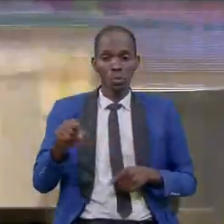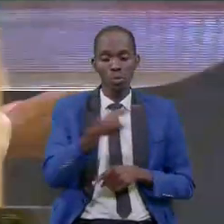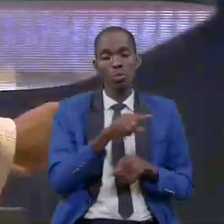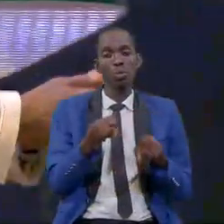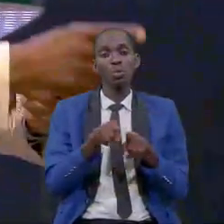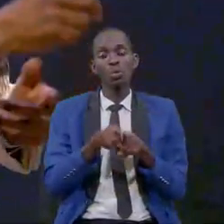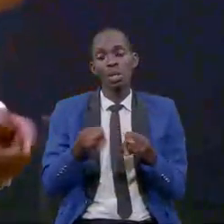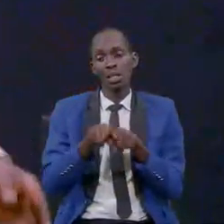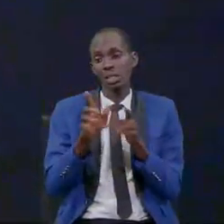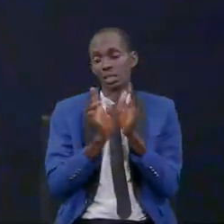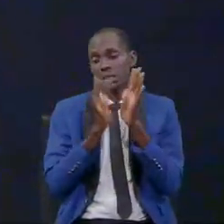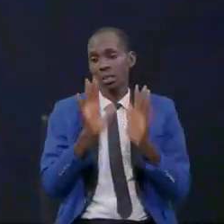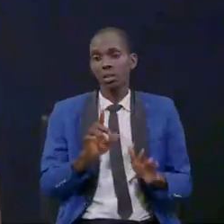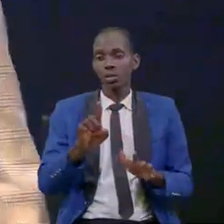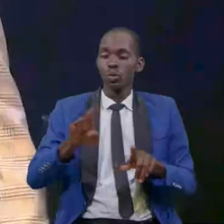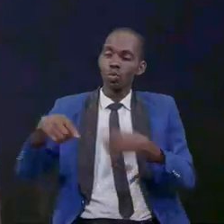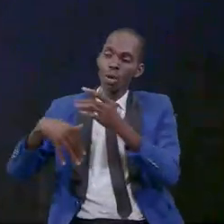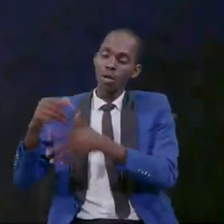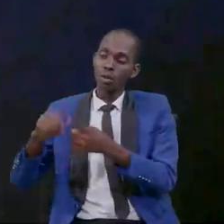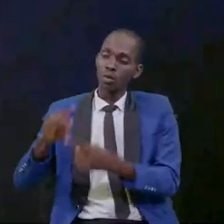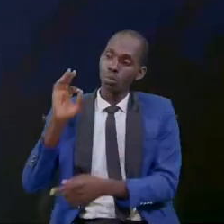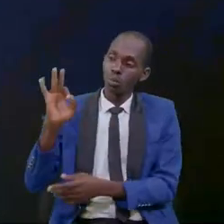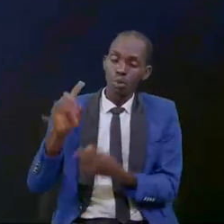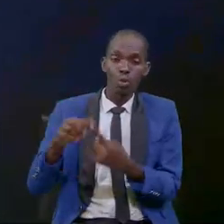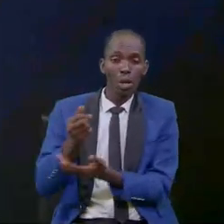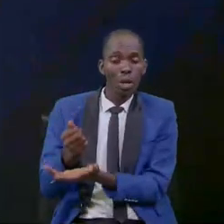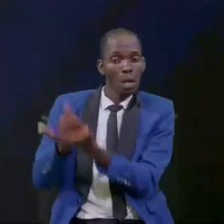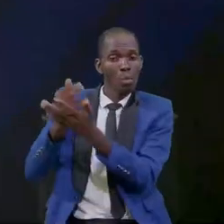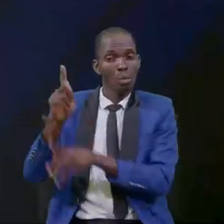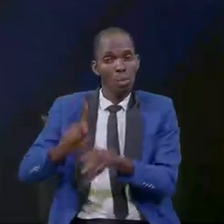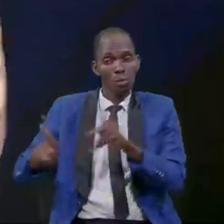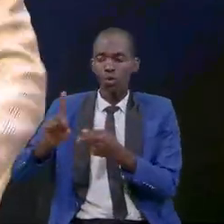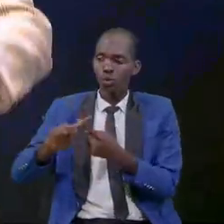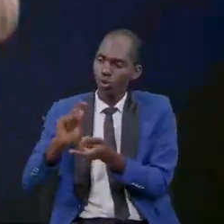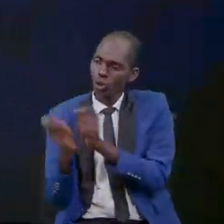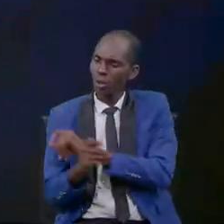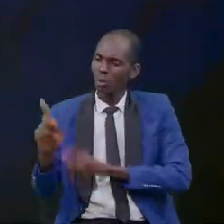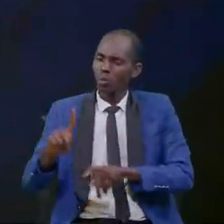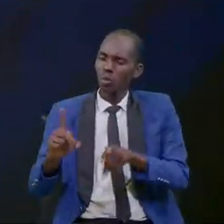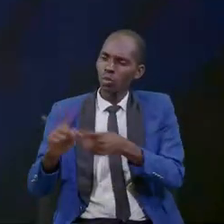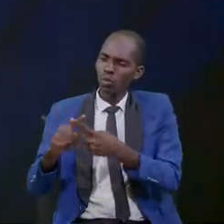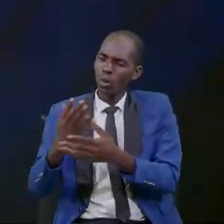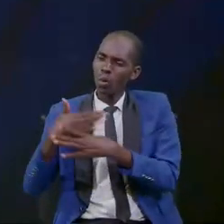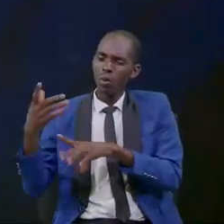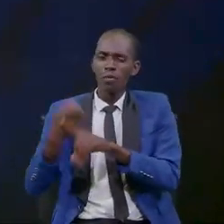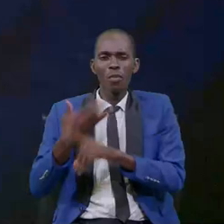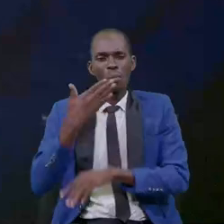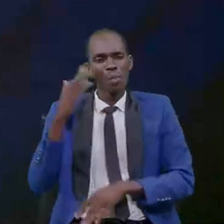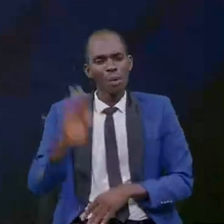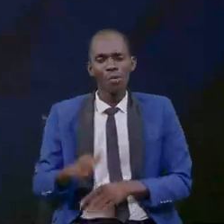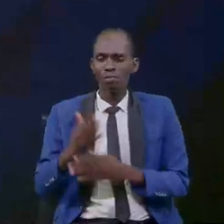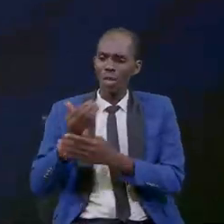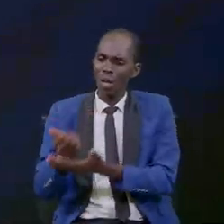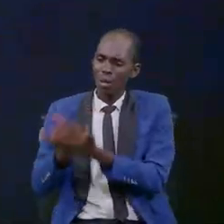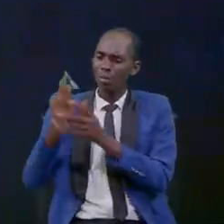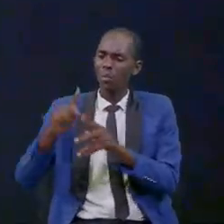fait cela. On essaie d'aller les secourir, détourner leur cœur de la pollution, de leur